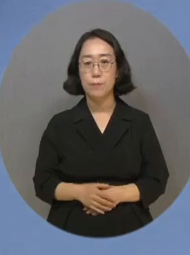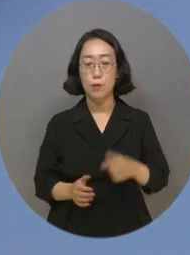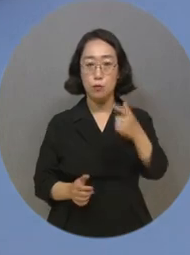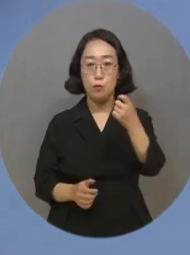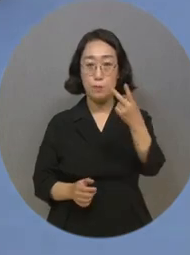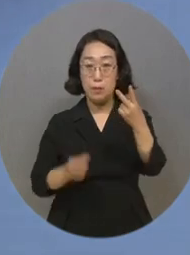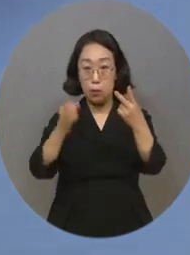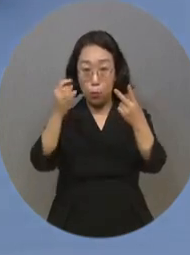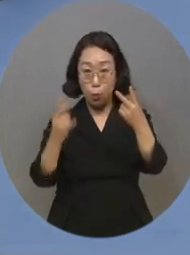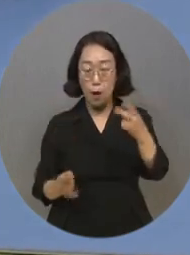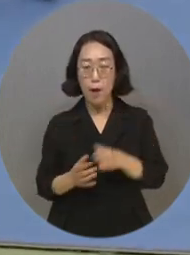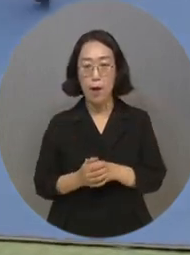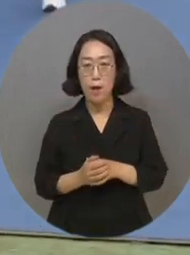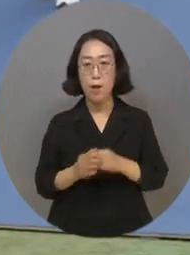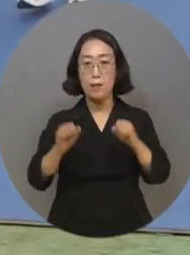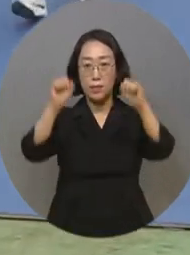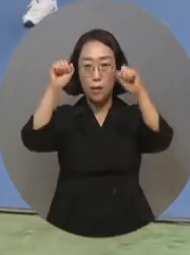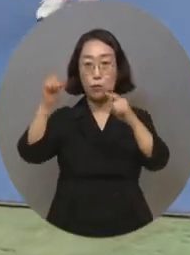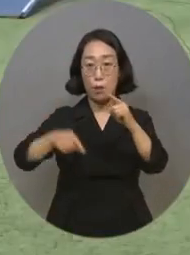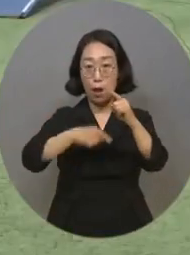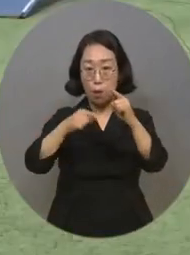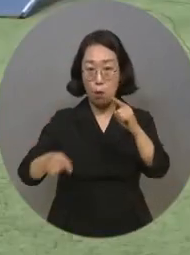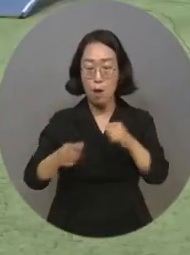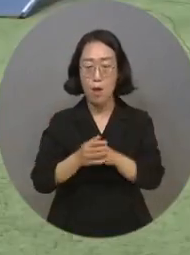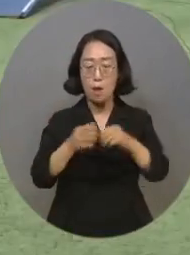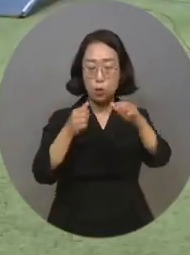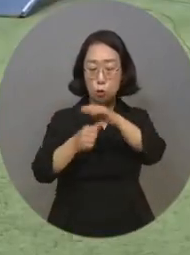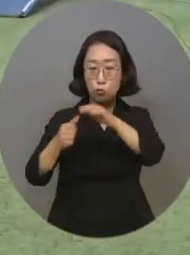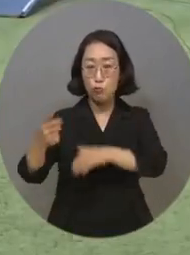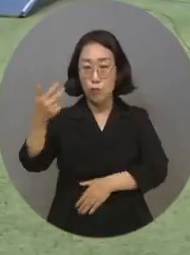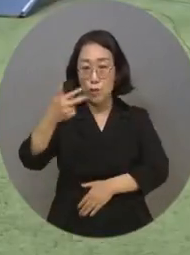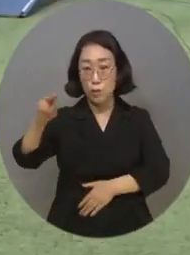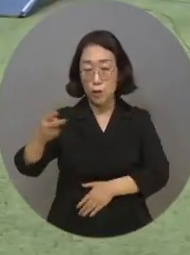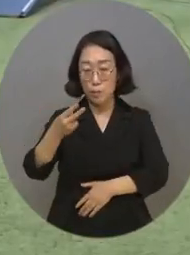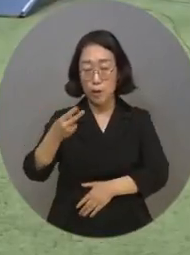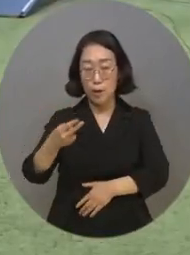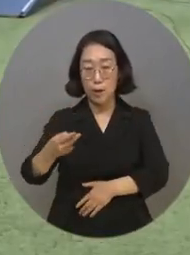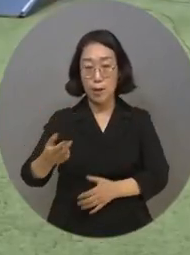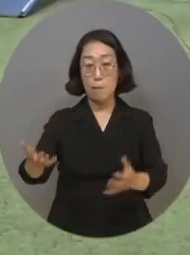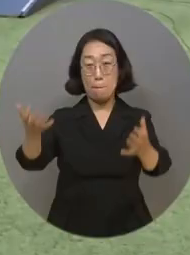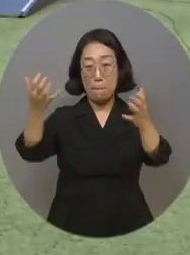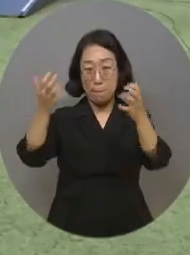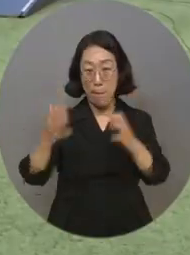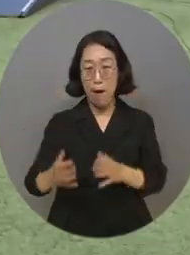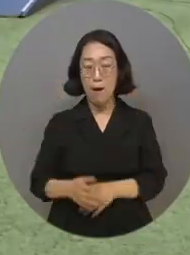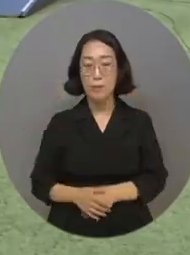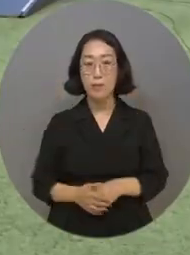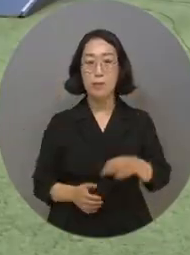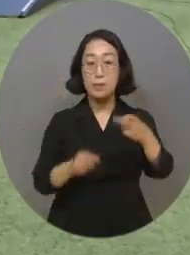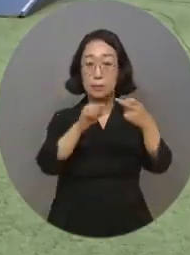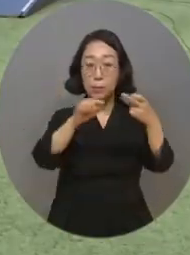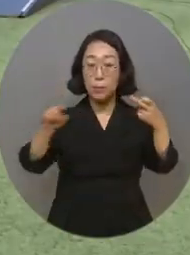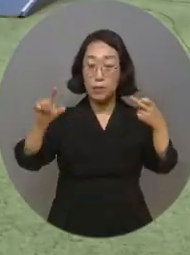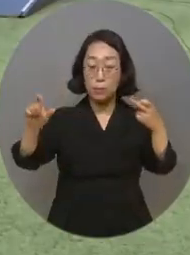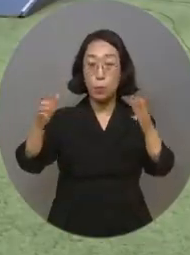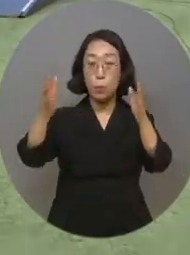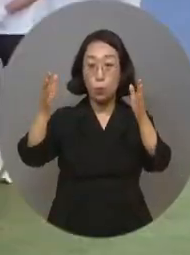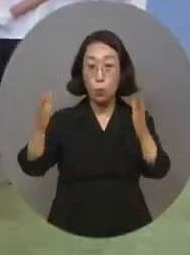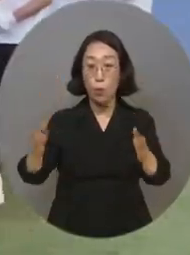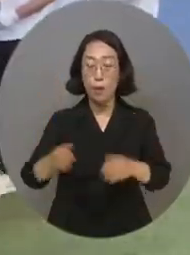제62회 전라남도 체육대회가 선수와 임원 등 7,200여 명이 참여한 가운데 지난 12일부터